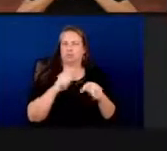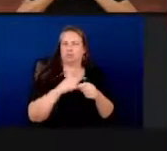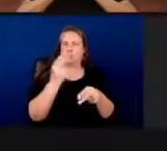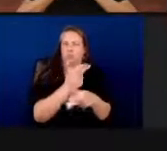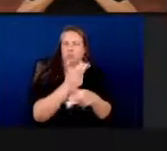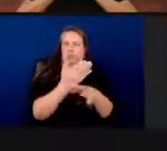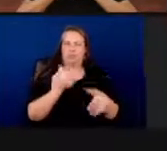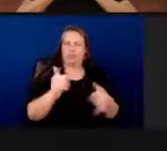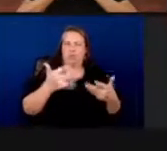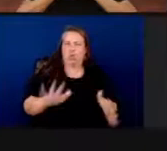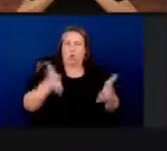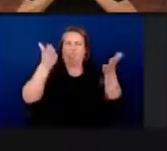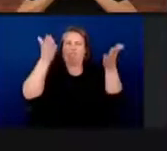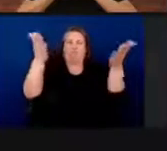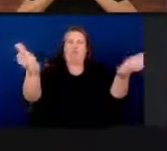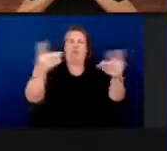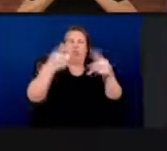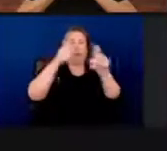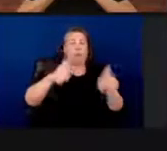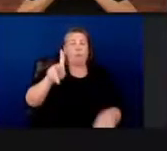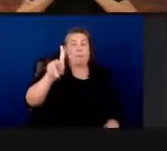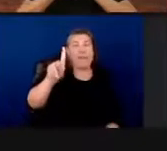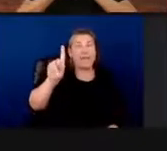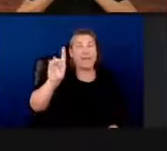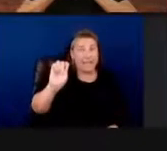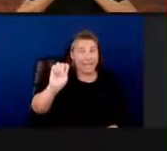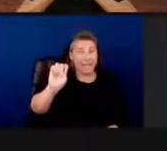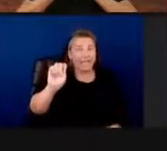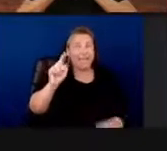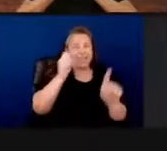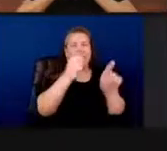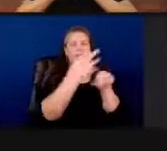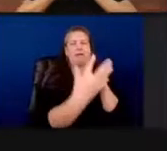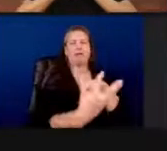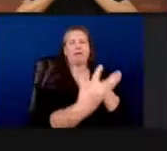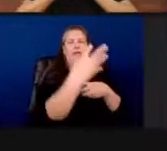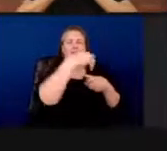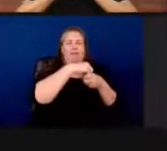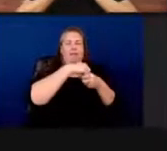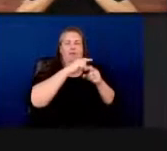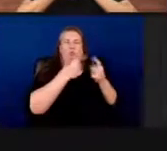yale katika shule nyingine. Pia